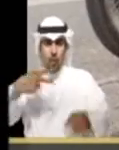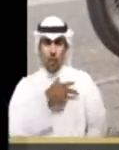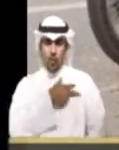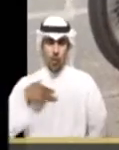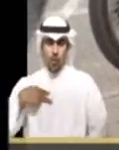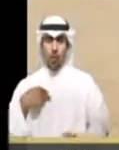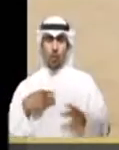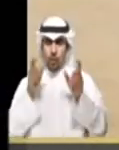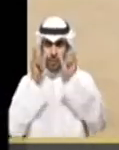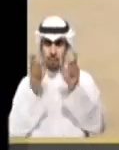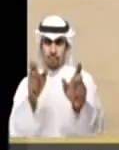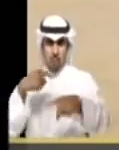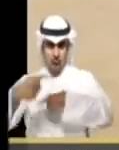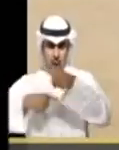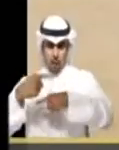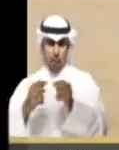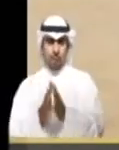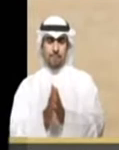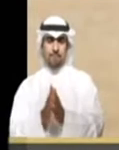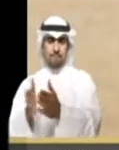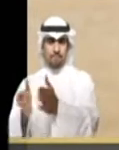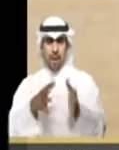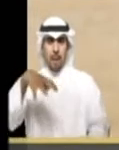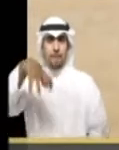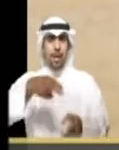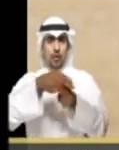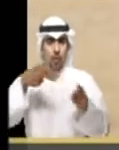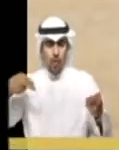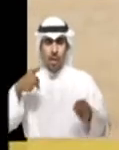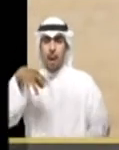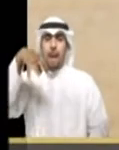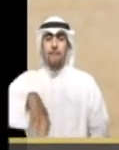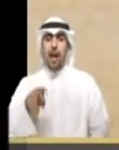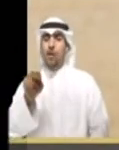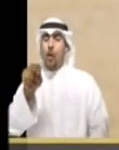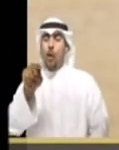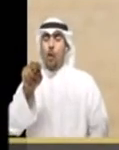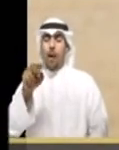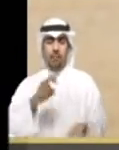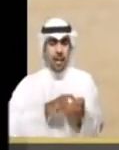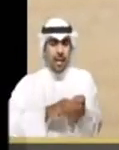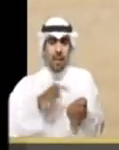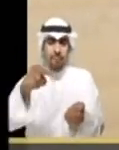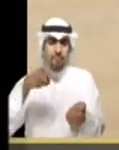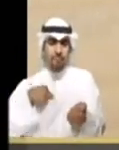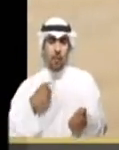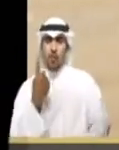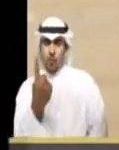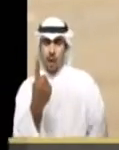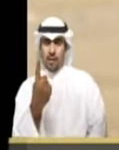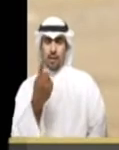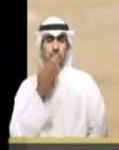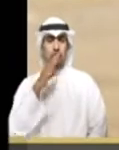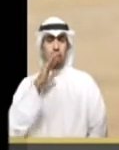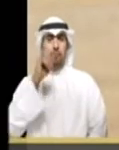الإنسانية المتواصلة. دولة الكويت دولة شقيقة وصديقة، وحالها حال يعني أي واحد يشوفونا يركضون